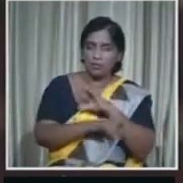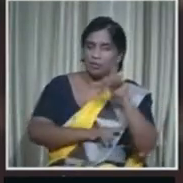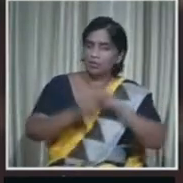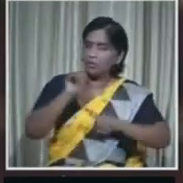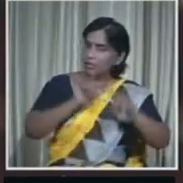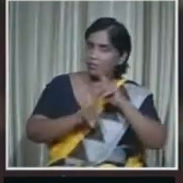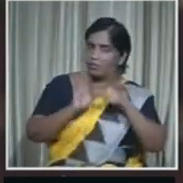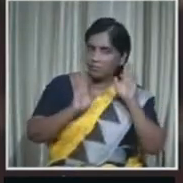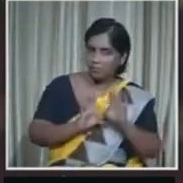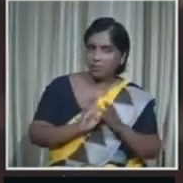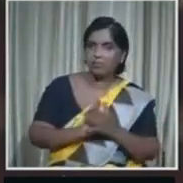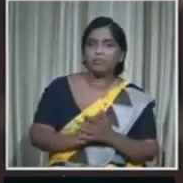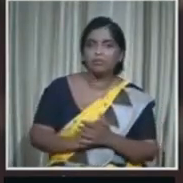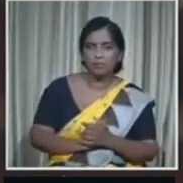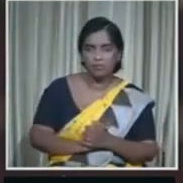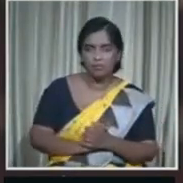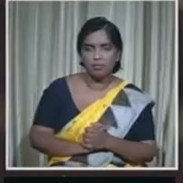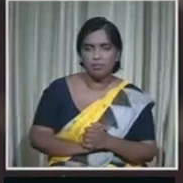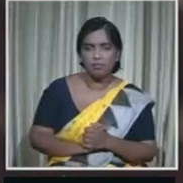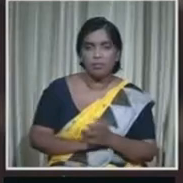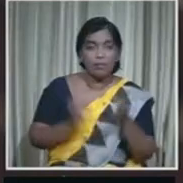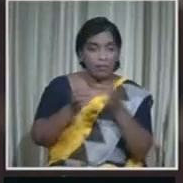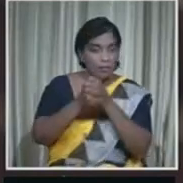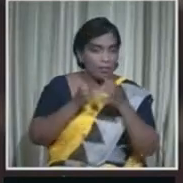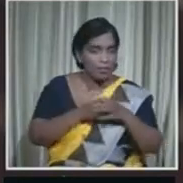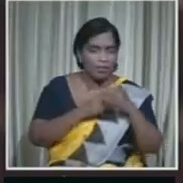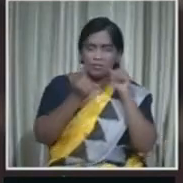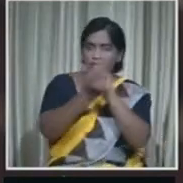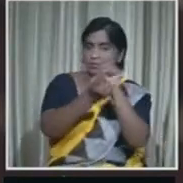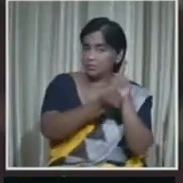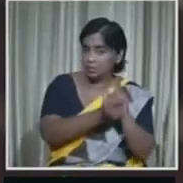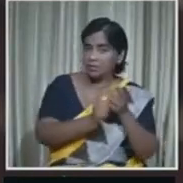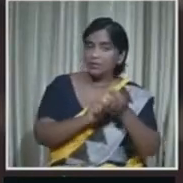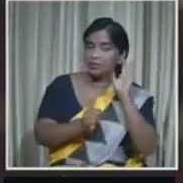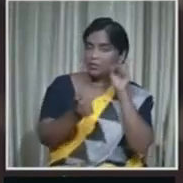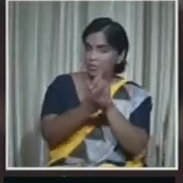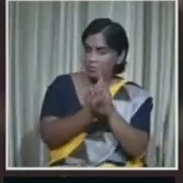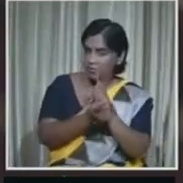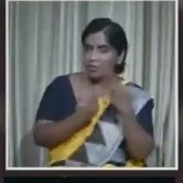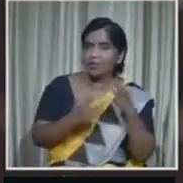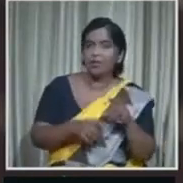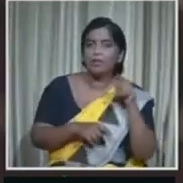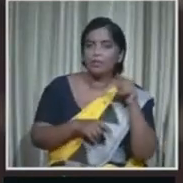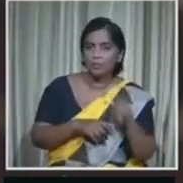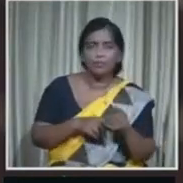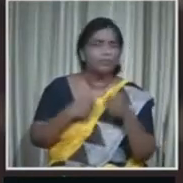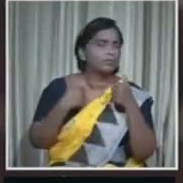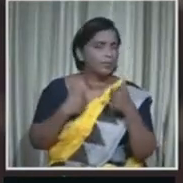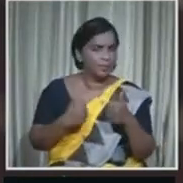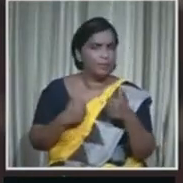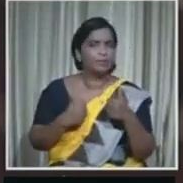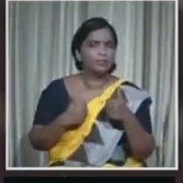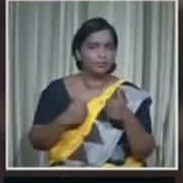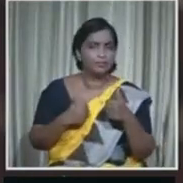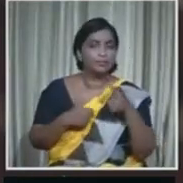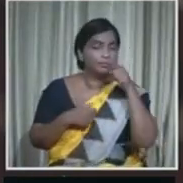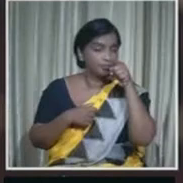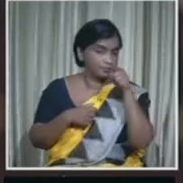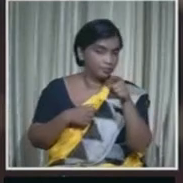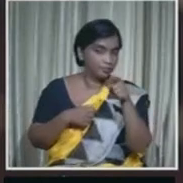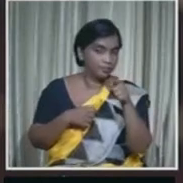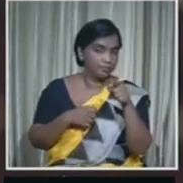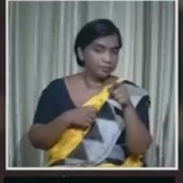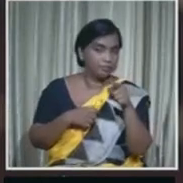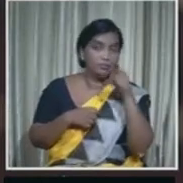තිබ්බා. ස්ථක්ෂ දැනනාවක් හම්බුණා කියලා ජනාධිපතිතුමාව. ඉතින් ඒක ඉතාමත් හොඳ දෙයක්. ඒ තමුන්නාසලා